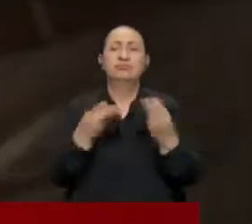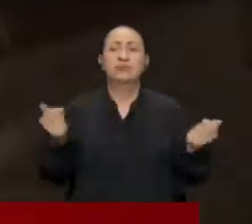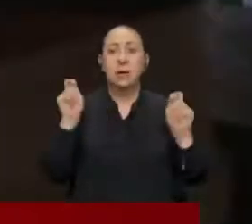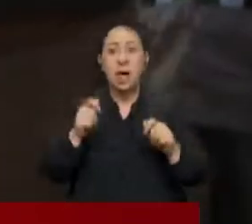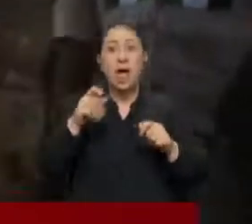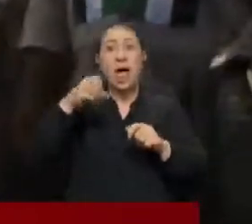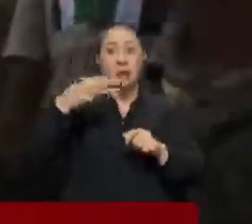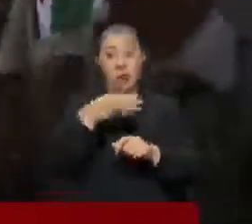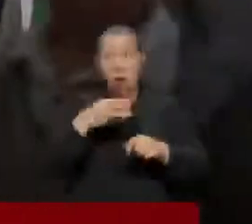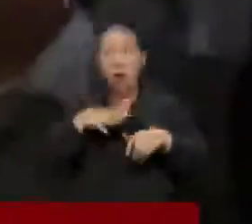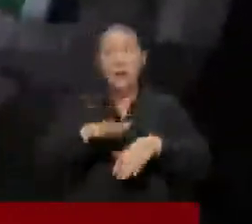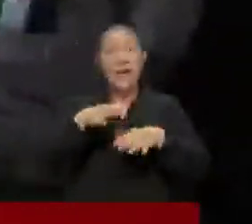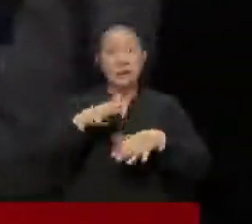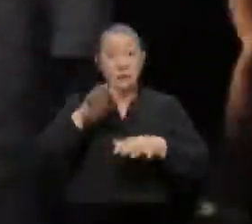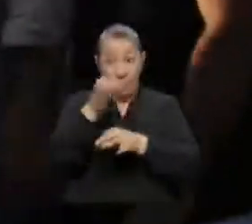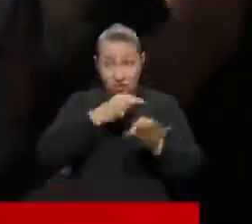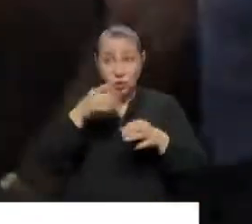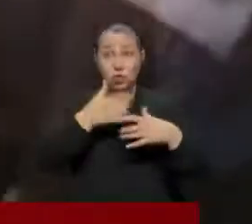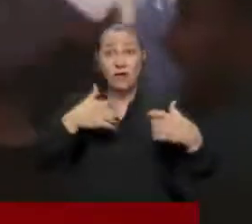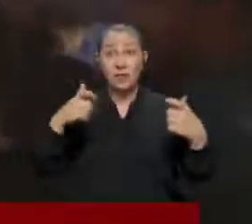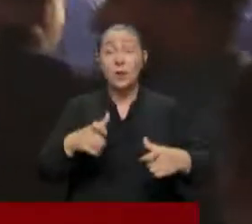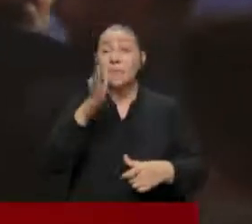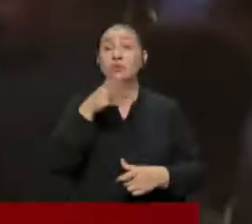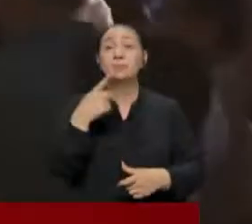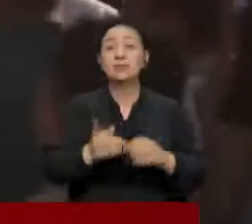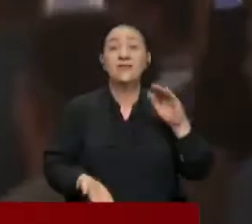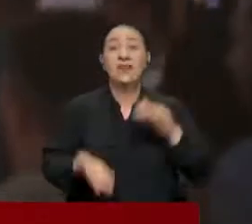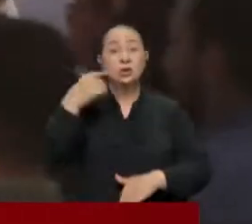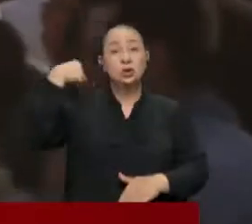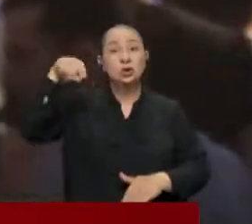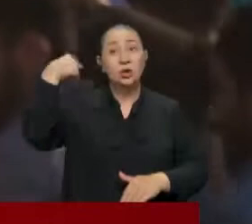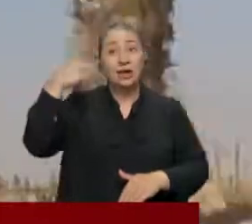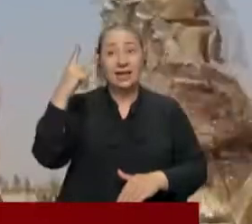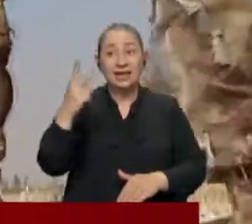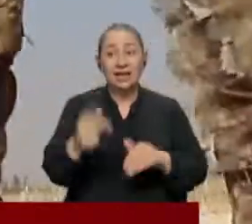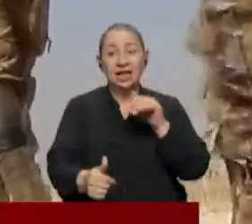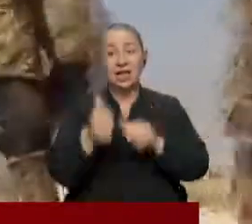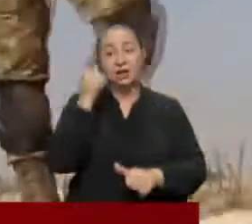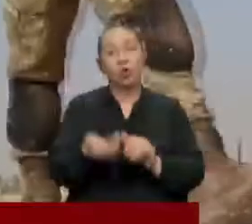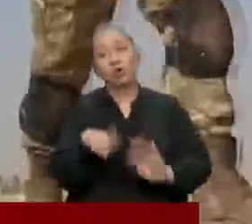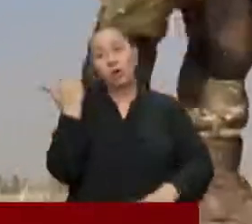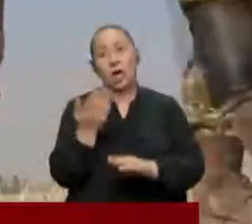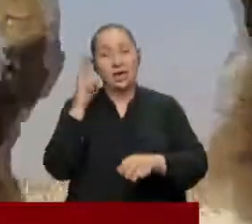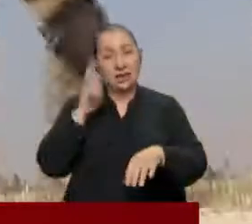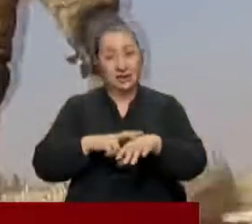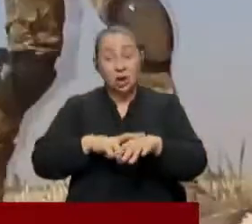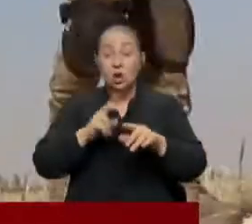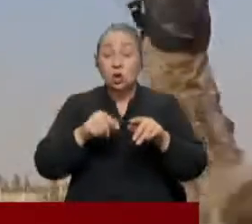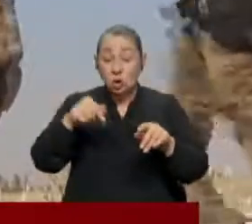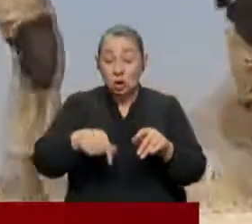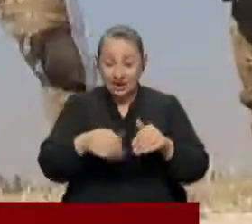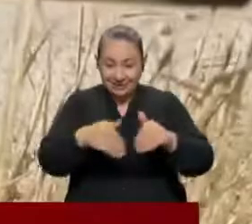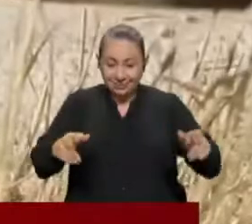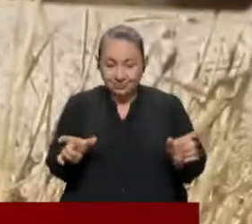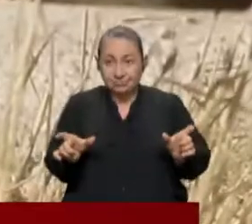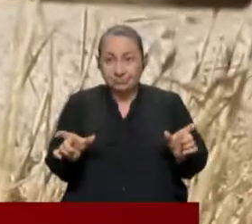Erdoğan, operasyonlarla oluşturulan güvenli bölgelere 500 binin üzerinde Suriyelinin geri döndüğünü hatırlattı. Güney sınırlarındaki